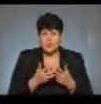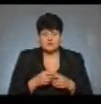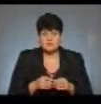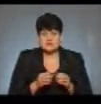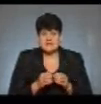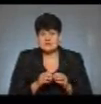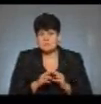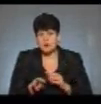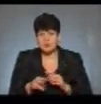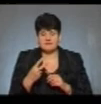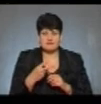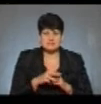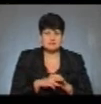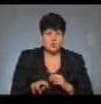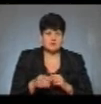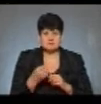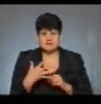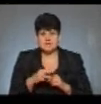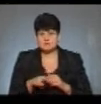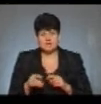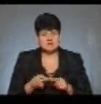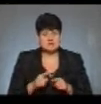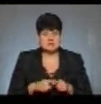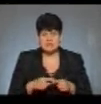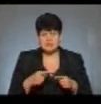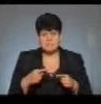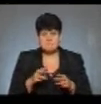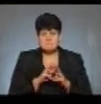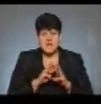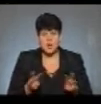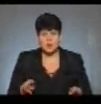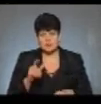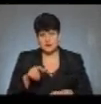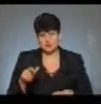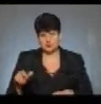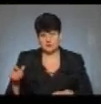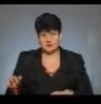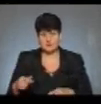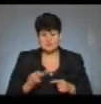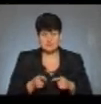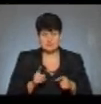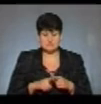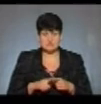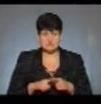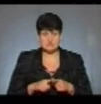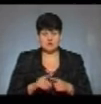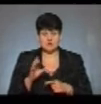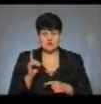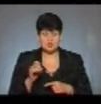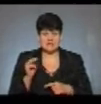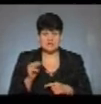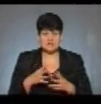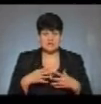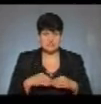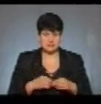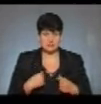10 мільйонів, з 20 мільйонів, з 15, це дуже, це мільйони людей. Сьогодні це сотні тисяч сімей страждають